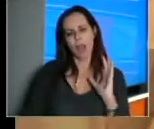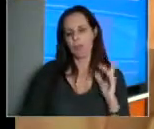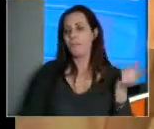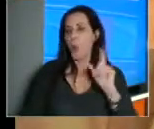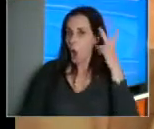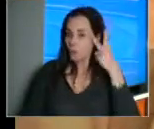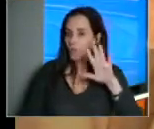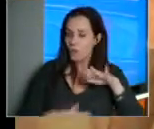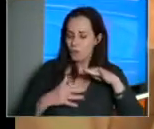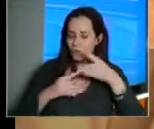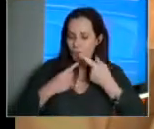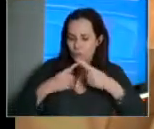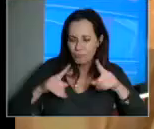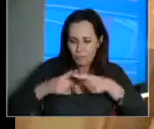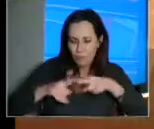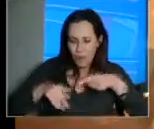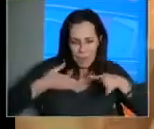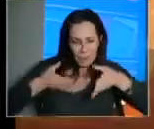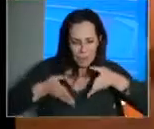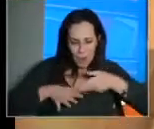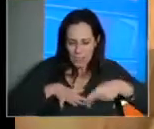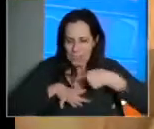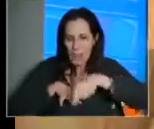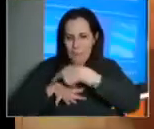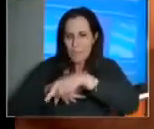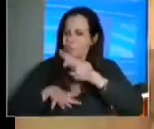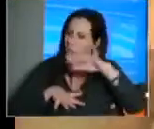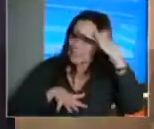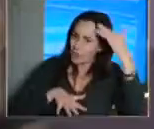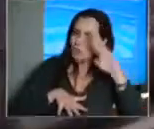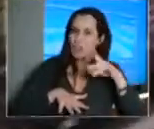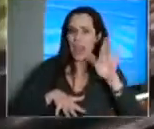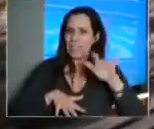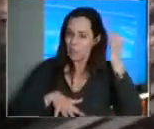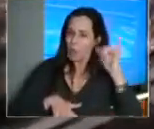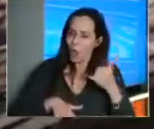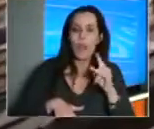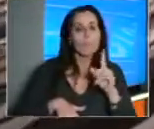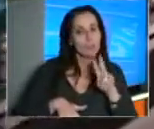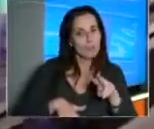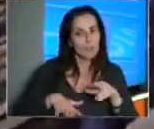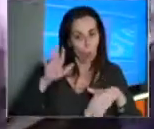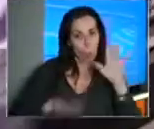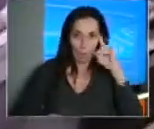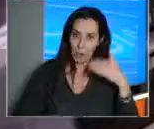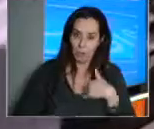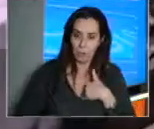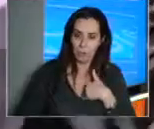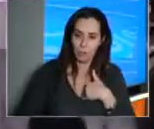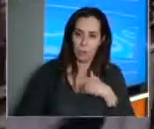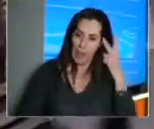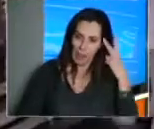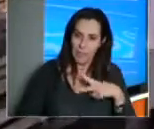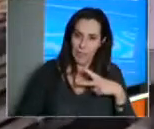ולא להבין שיש שם זרמים ותתי זרמים, ועוד זרמים, ויש את הקיצוניים ויש את האנטי-ציונים, אבל יש רובם לדעתי,